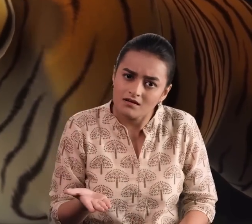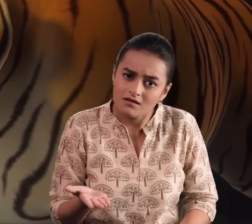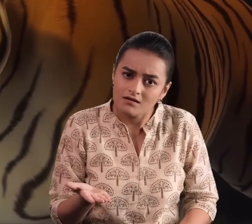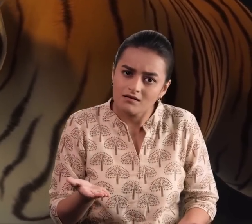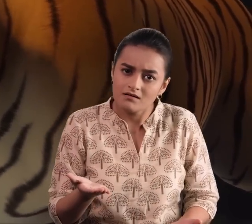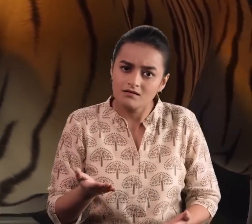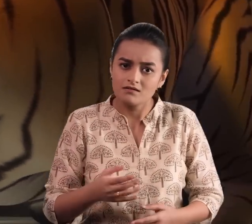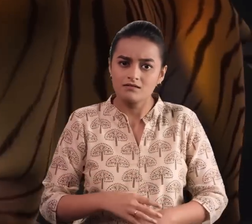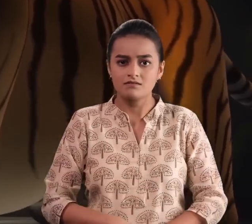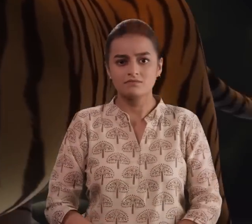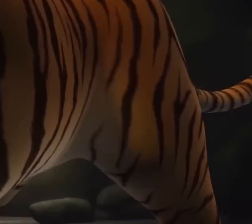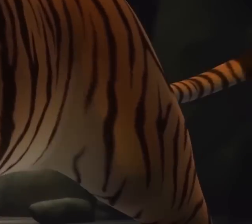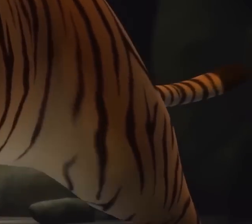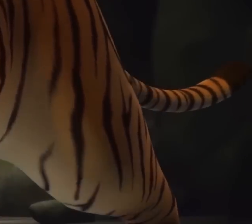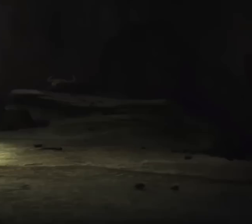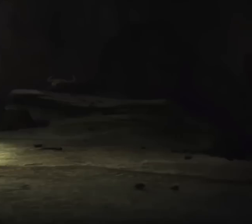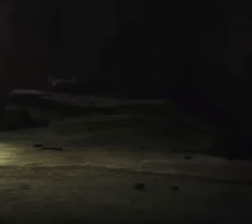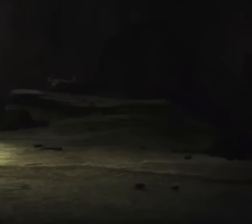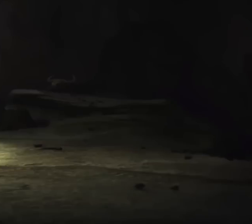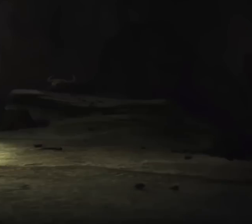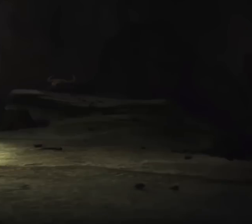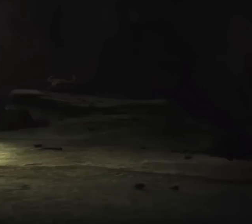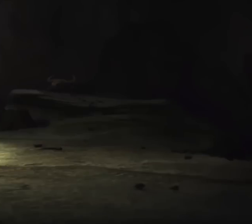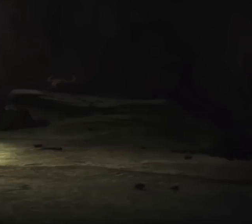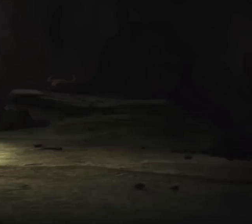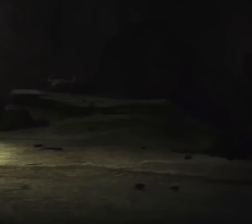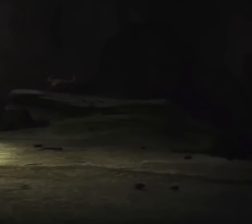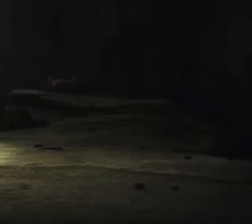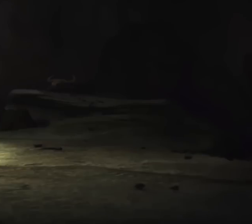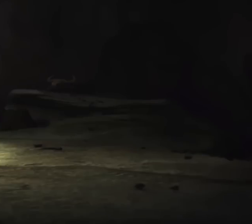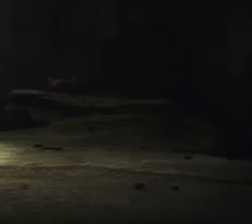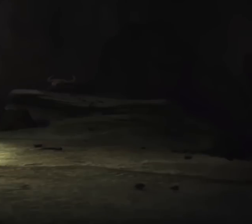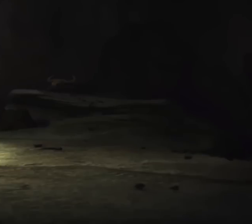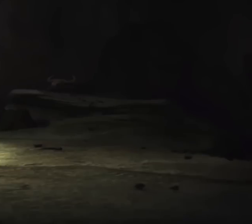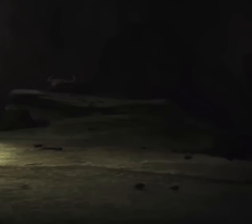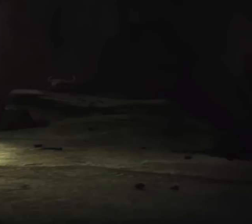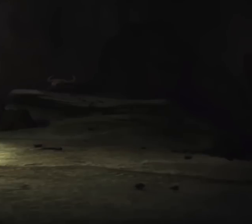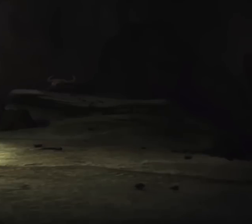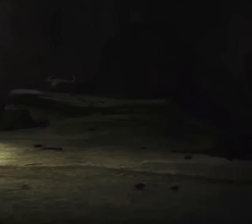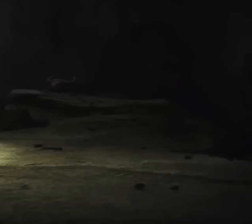आज ही खा सकता हूँ।